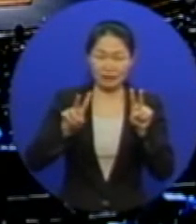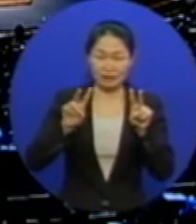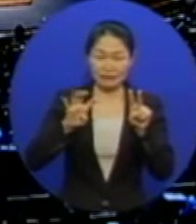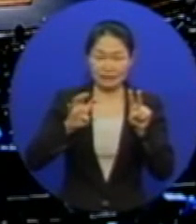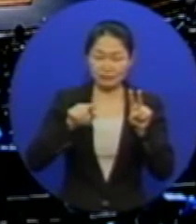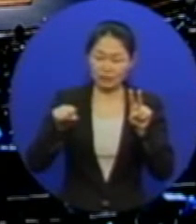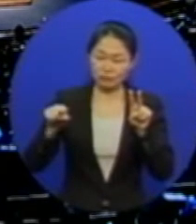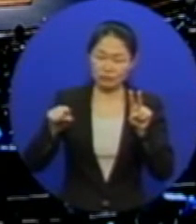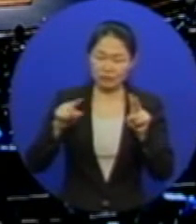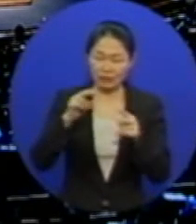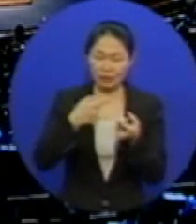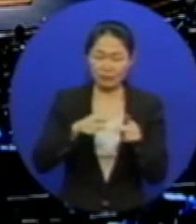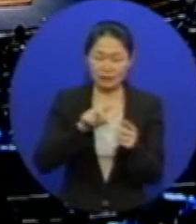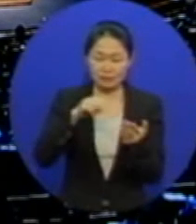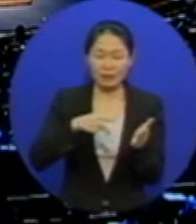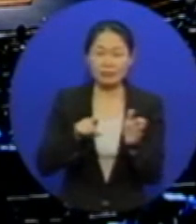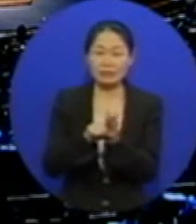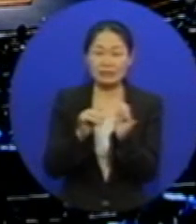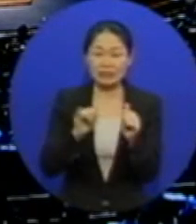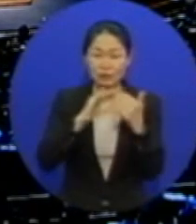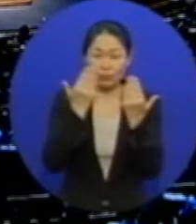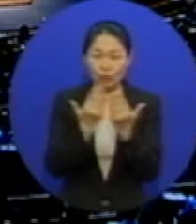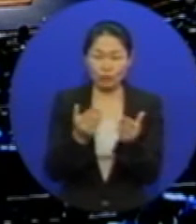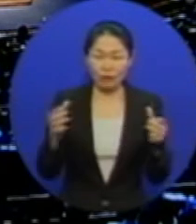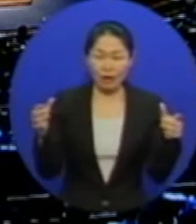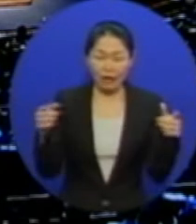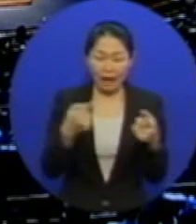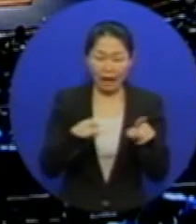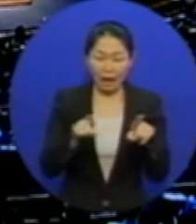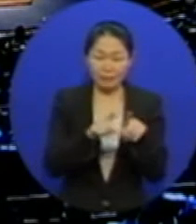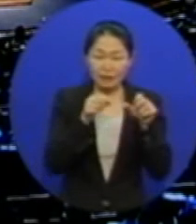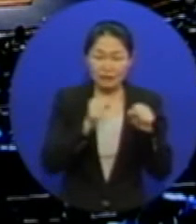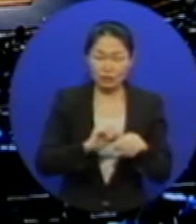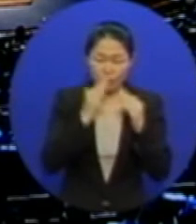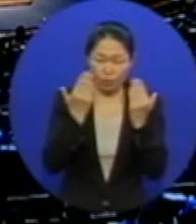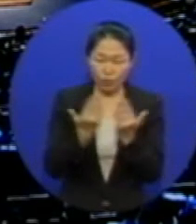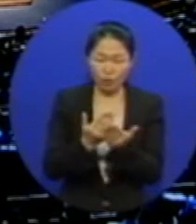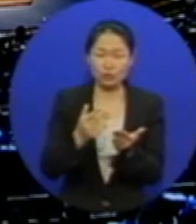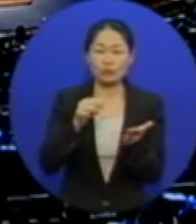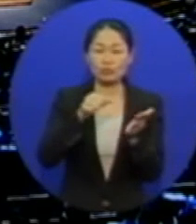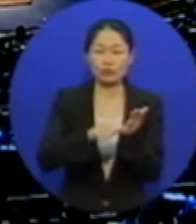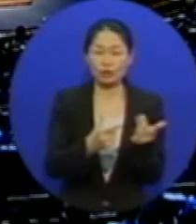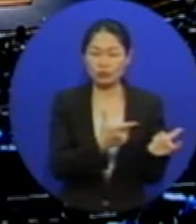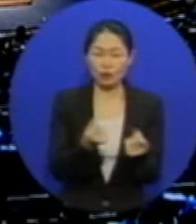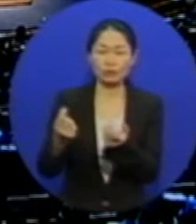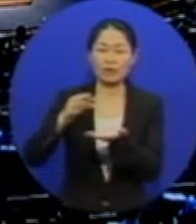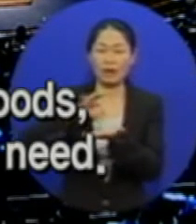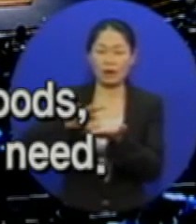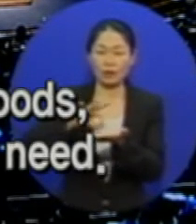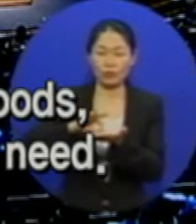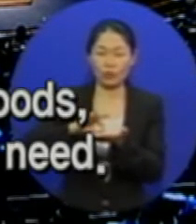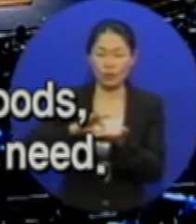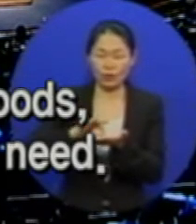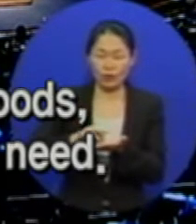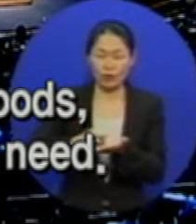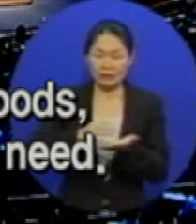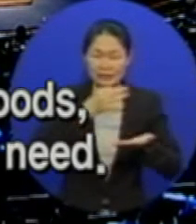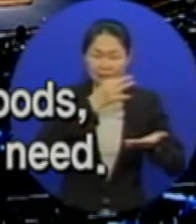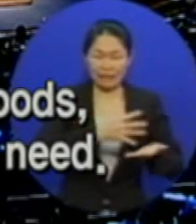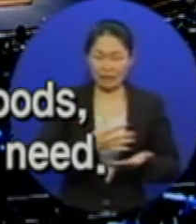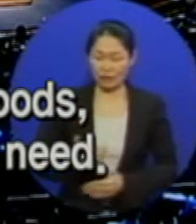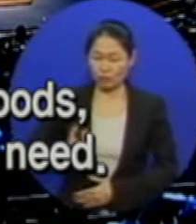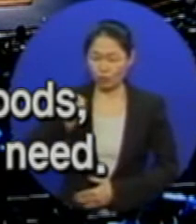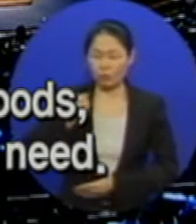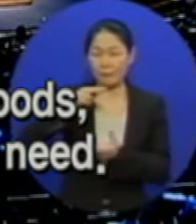까요 믿는 사람이 다 함께 있어 모든 물건을 서로 통령 하고 또 재산과 소유를